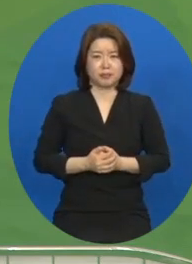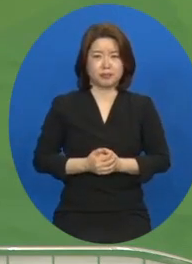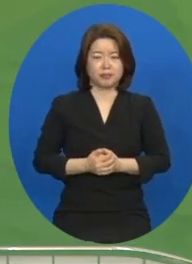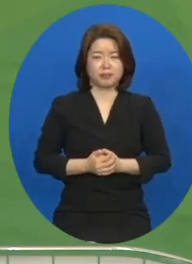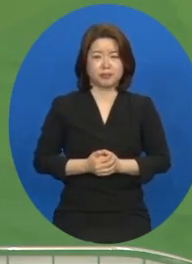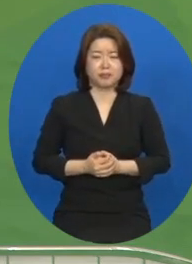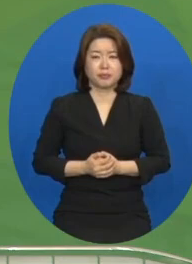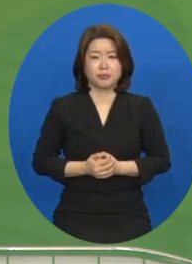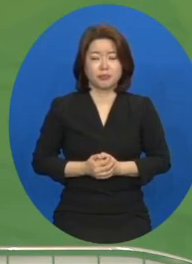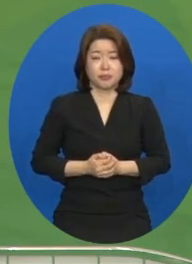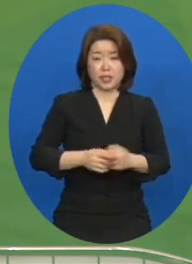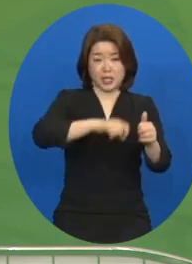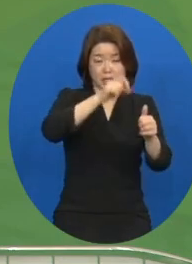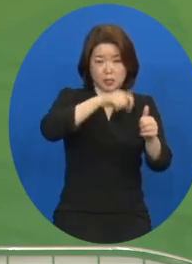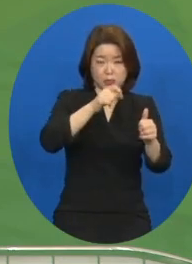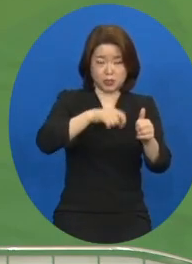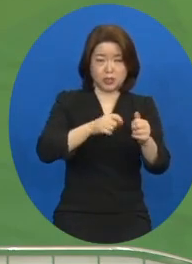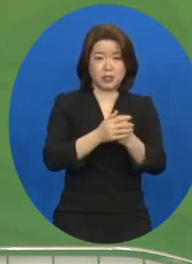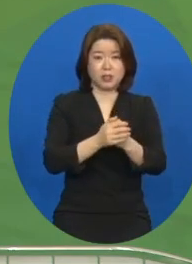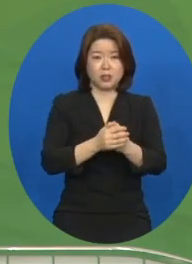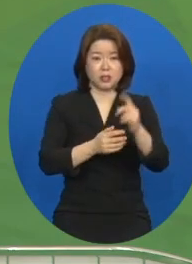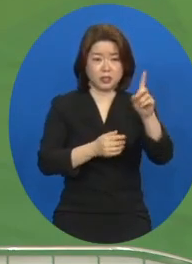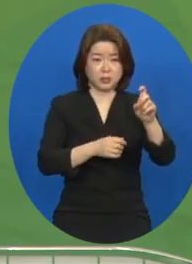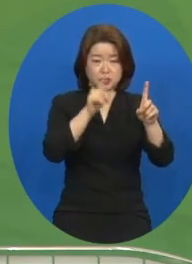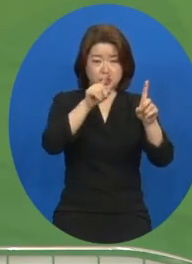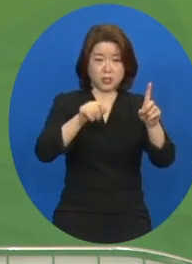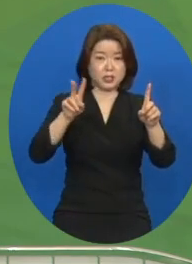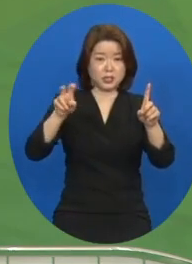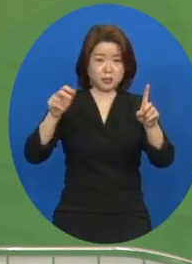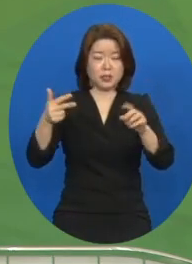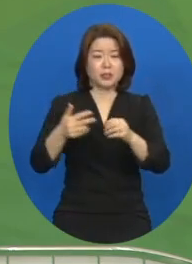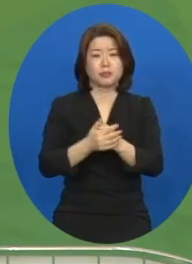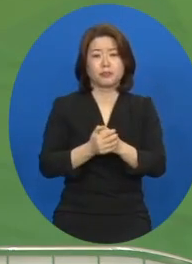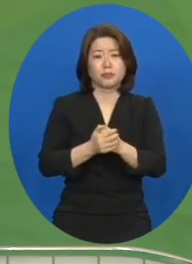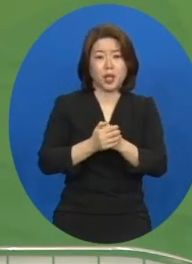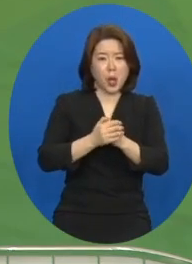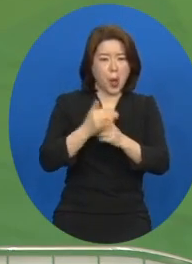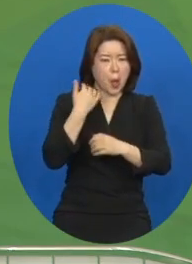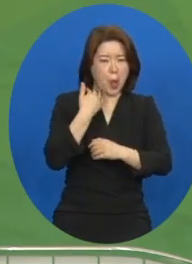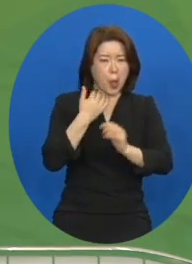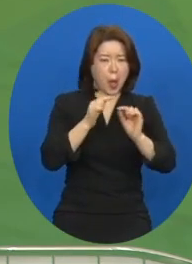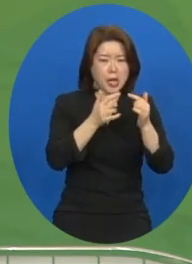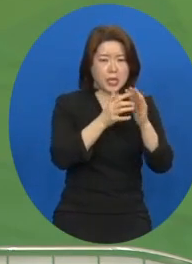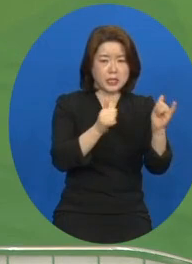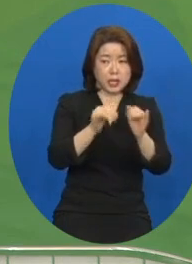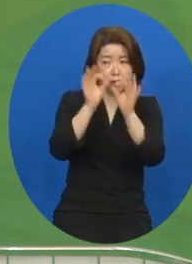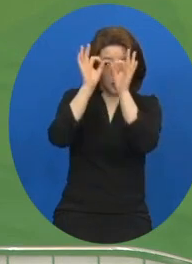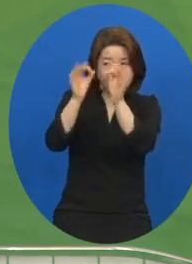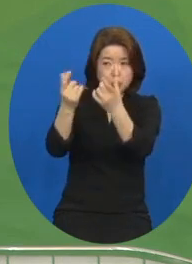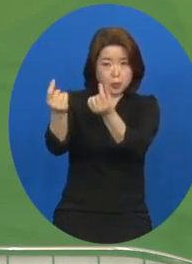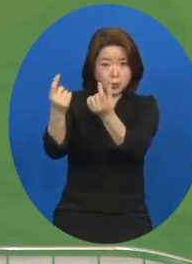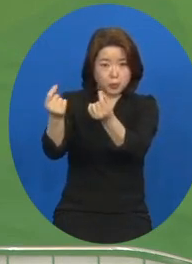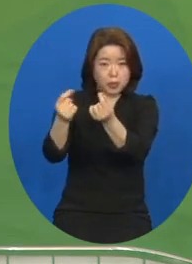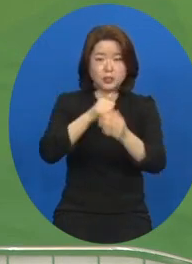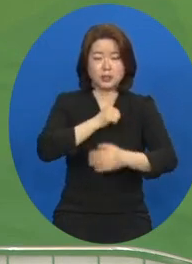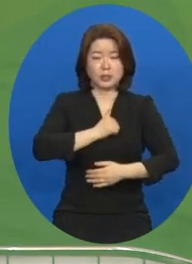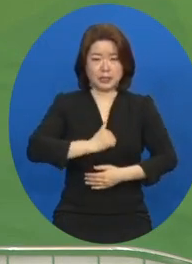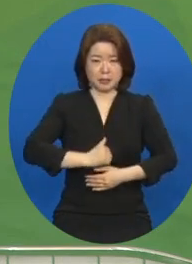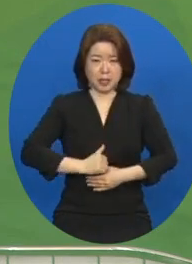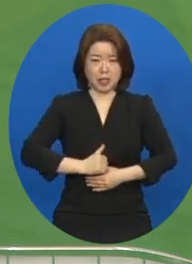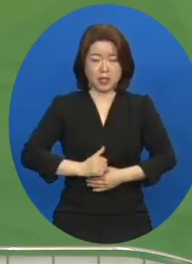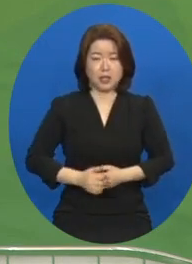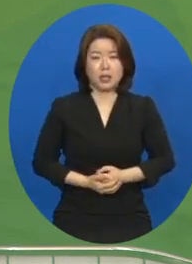히브리서 11장 27절에 모세는 보이지 아니하는 자를 보는 것 같이 하여 참았으며